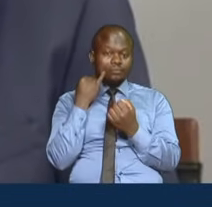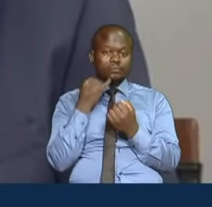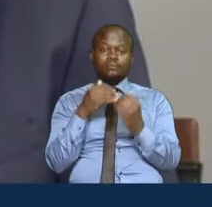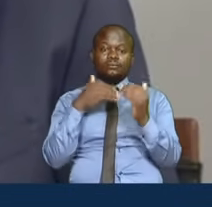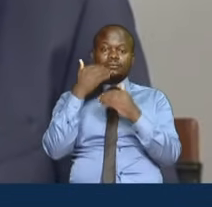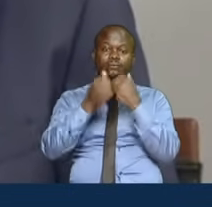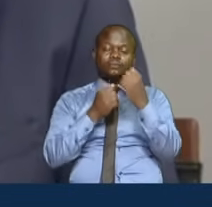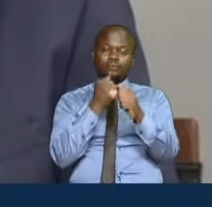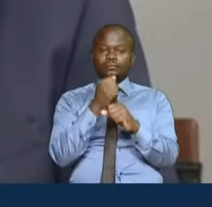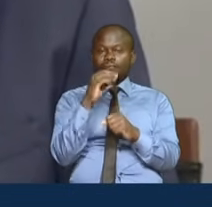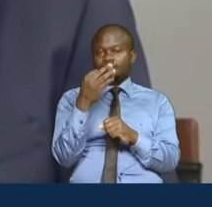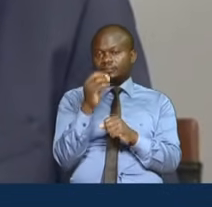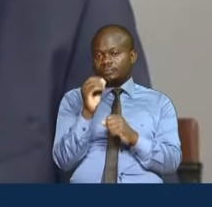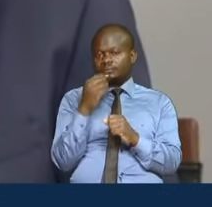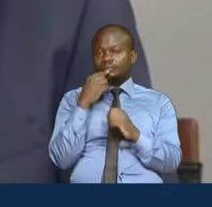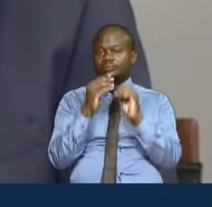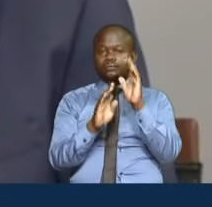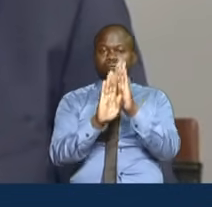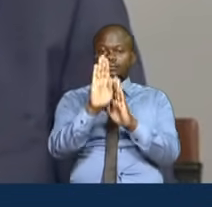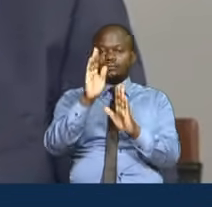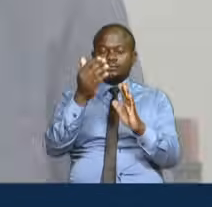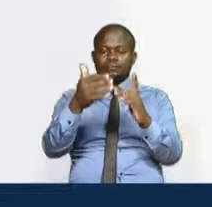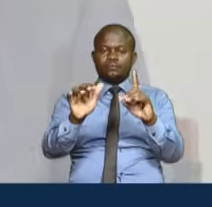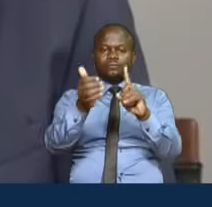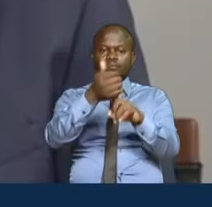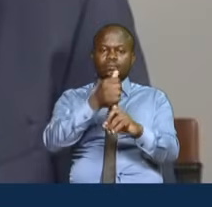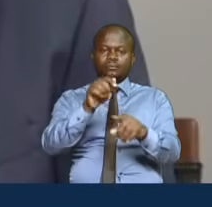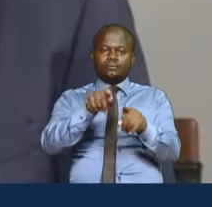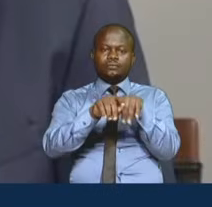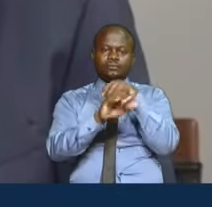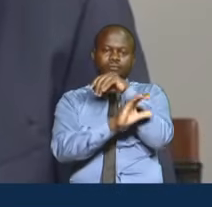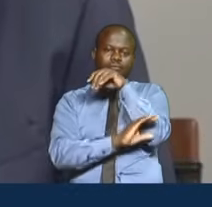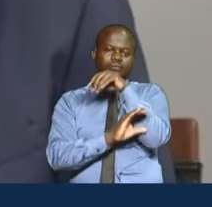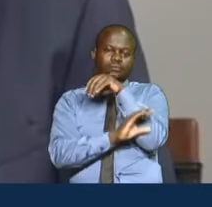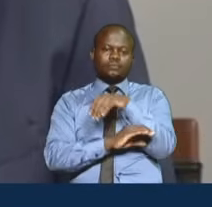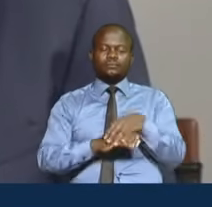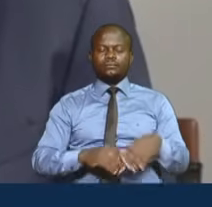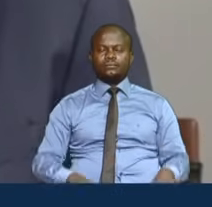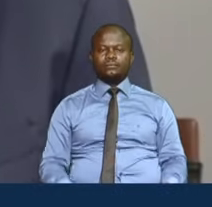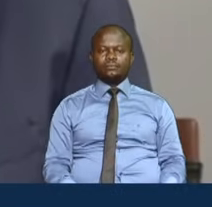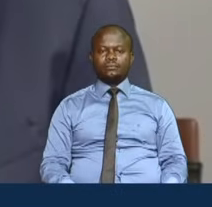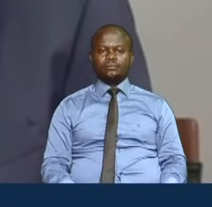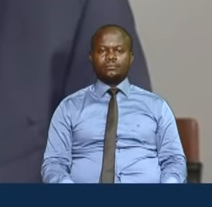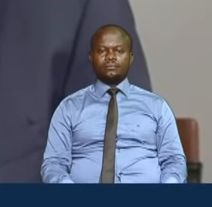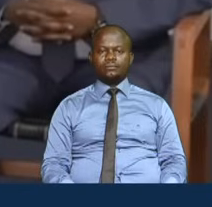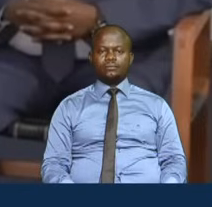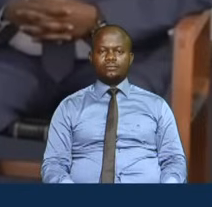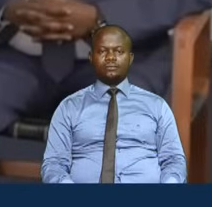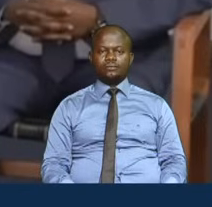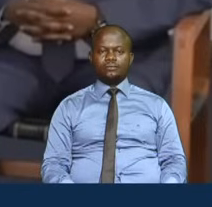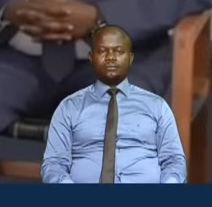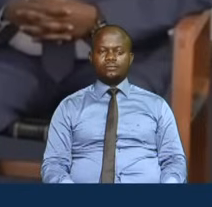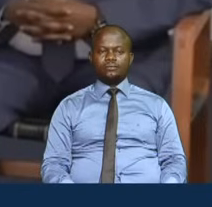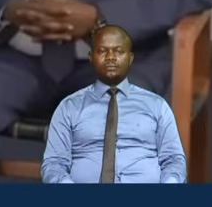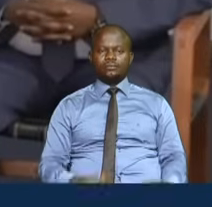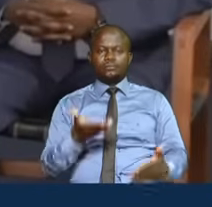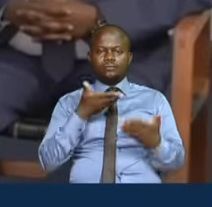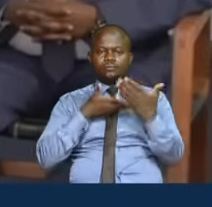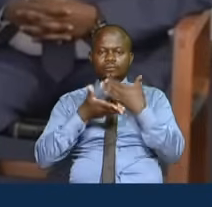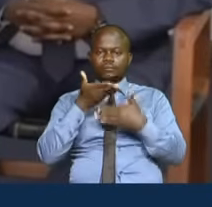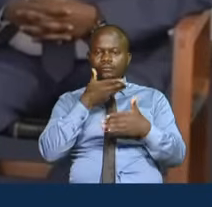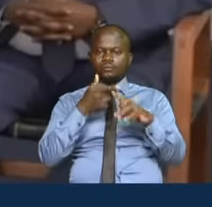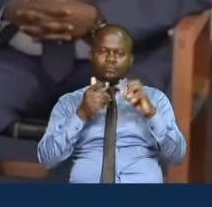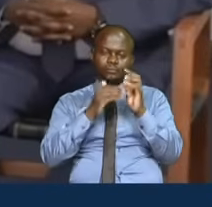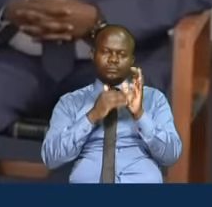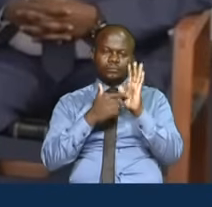y'imyaka 30 hari iterambere twagezeho nk'igihugu. We have registered some progress. Iki kiganiro kandi cyongeye